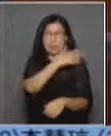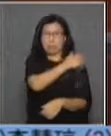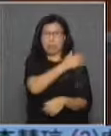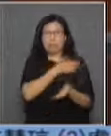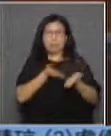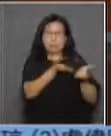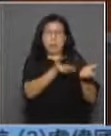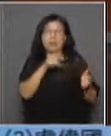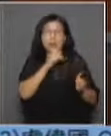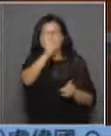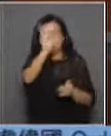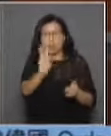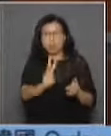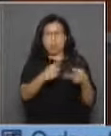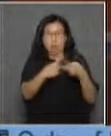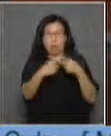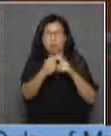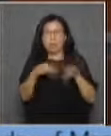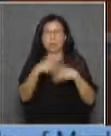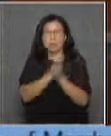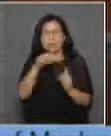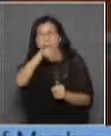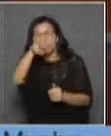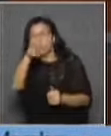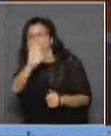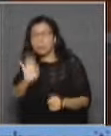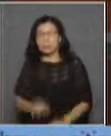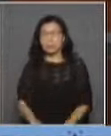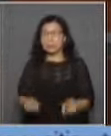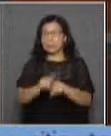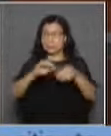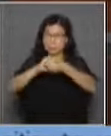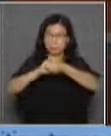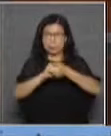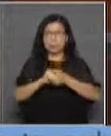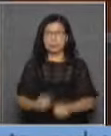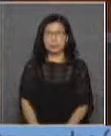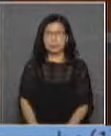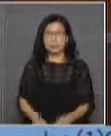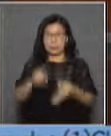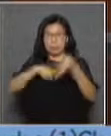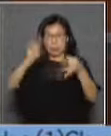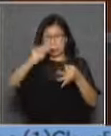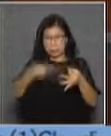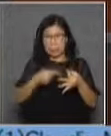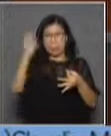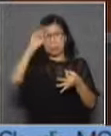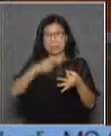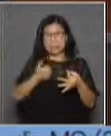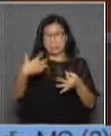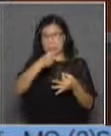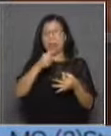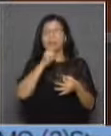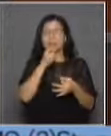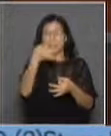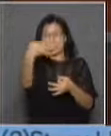水喉匠嗰度，就咩都唔使查啦。合作㗎嘛，習近平講三權合作㗎嘛，啲保皇黨